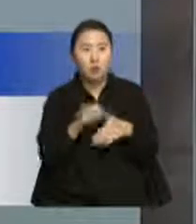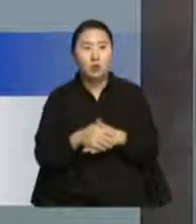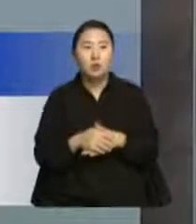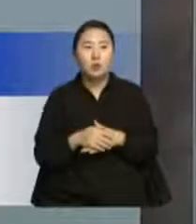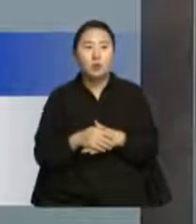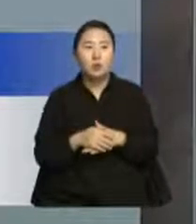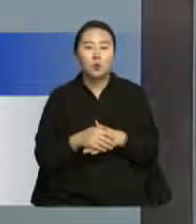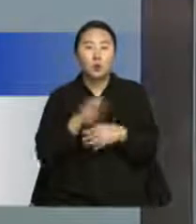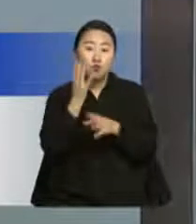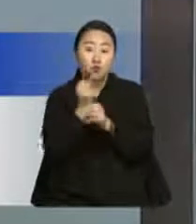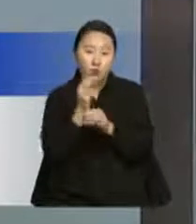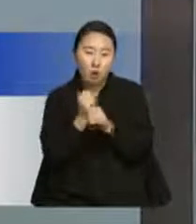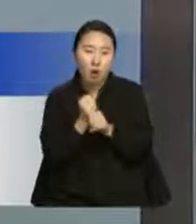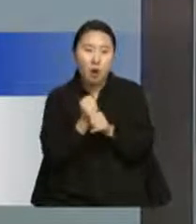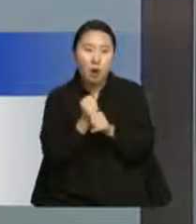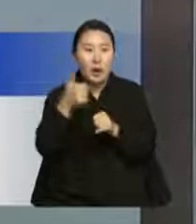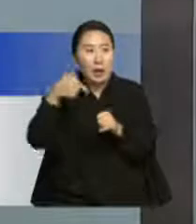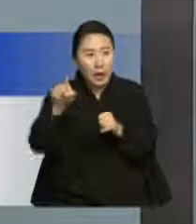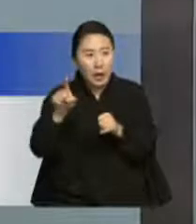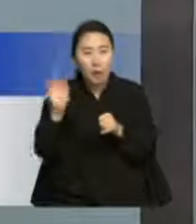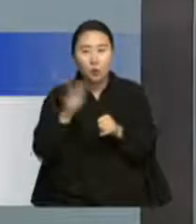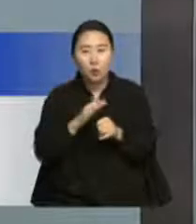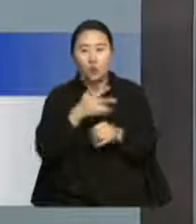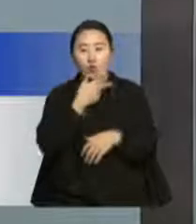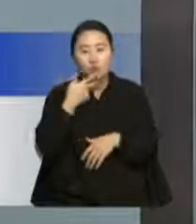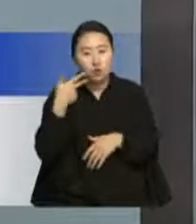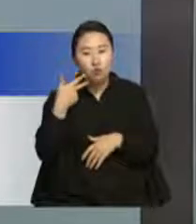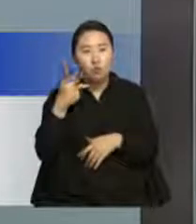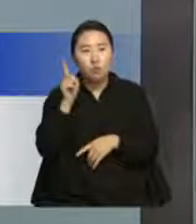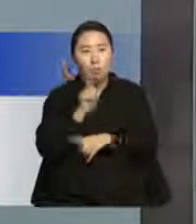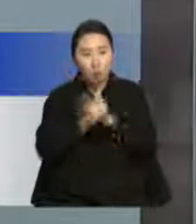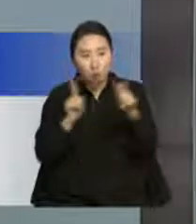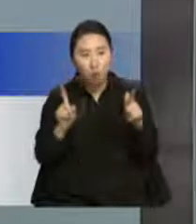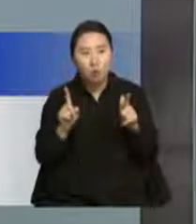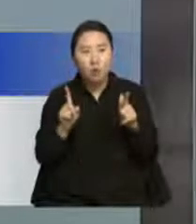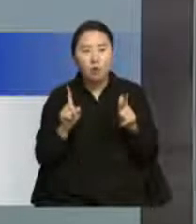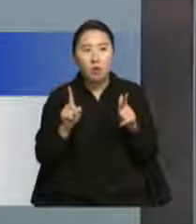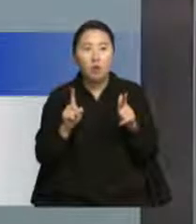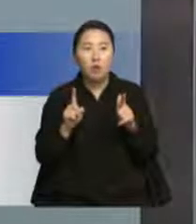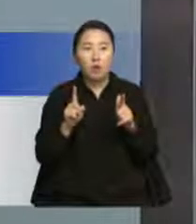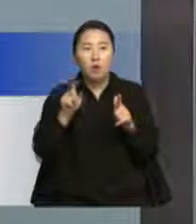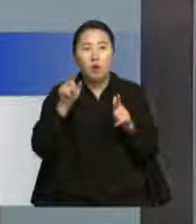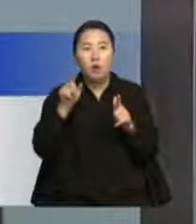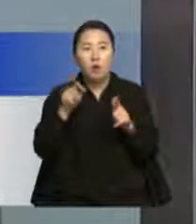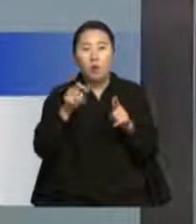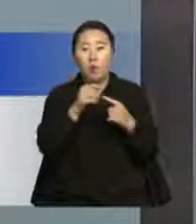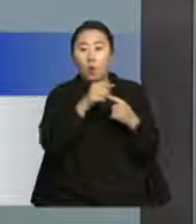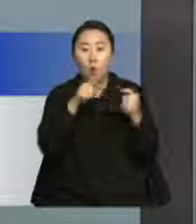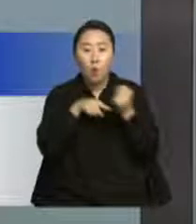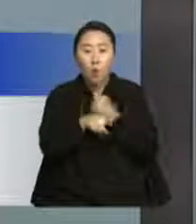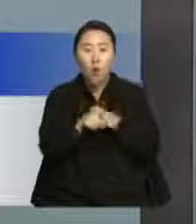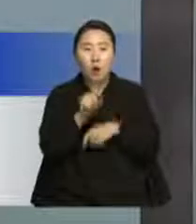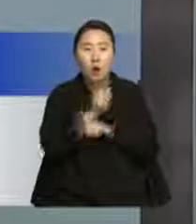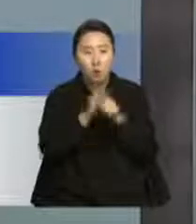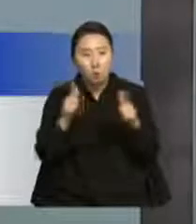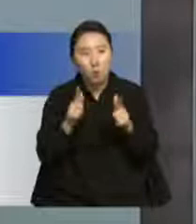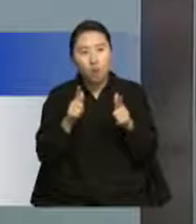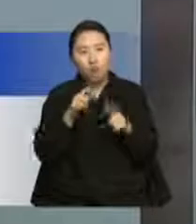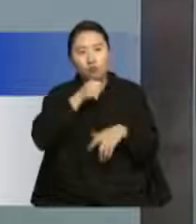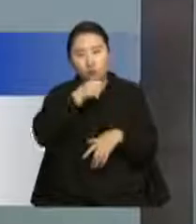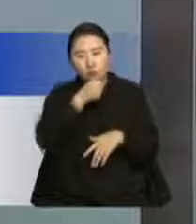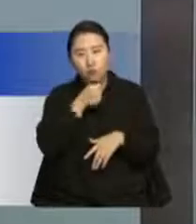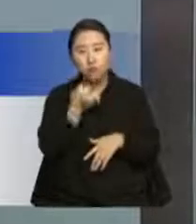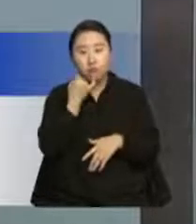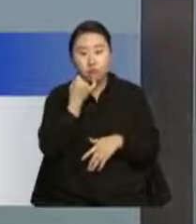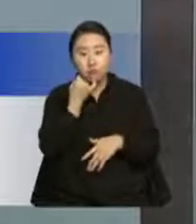같은 경우에는 수가하고 그다음에 국어인데 수가 부분이 이제 조금 더 아이들한테 의미가 있고 국어하고 수학 성적이